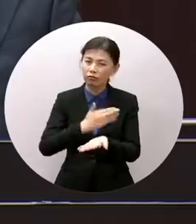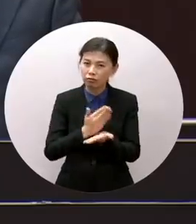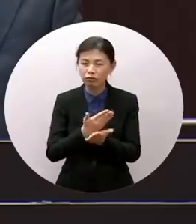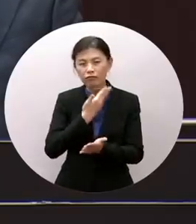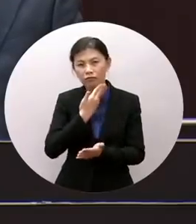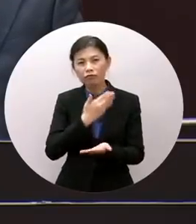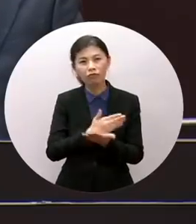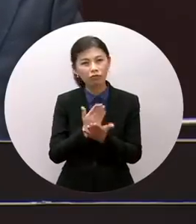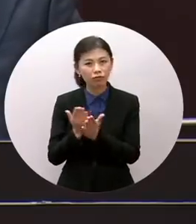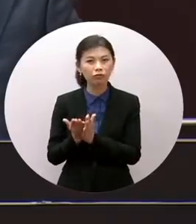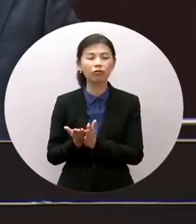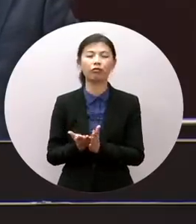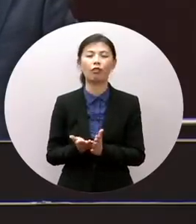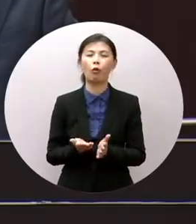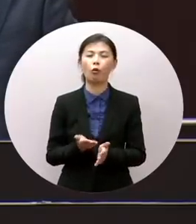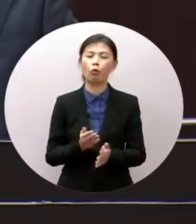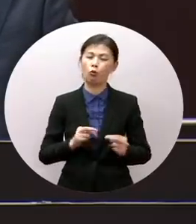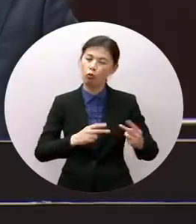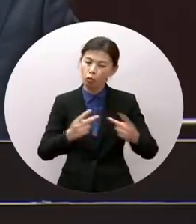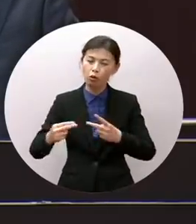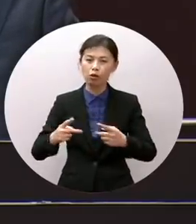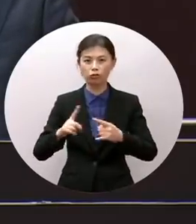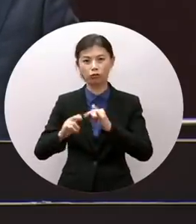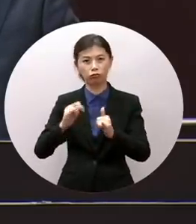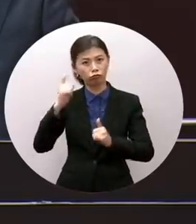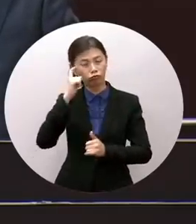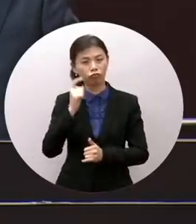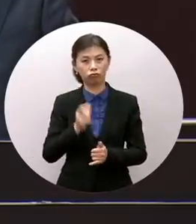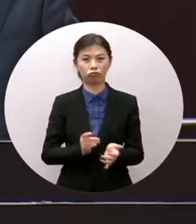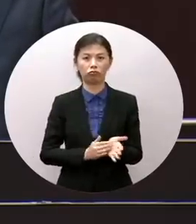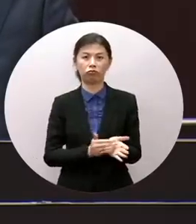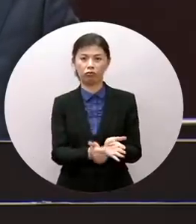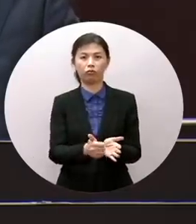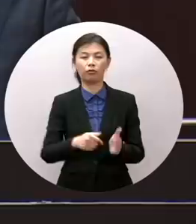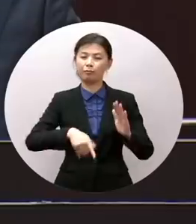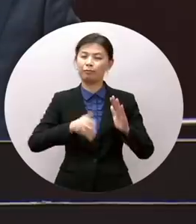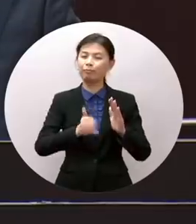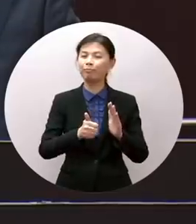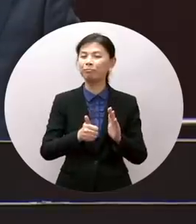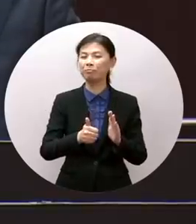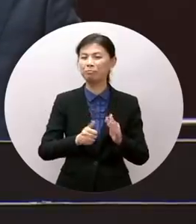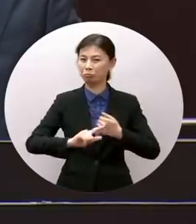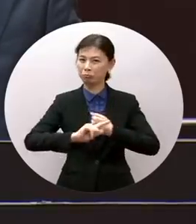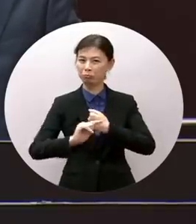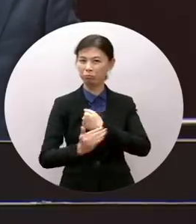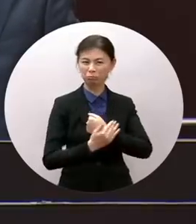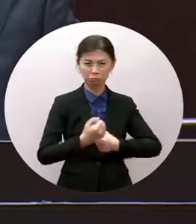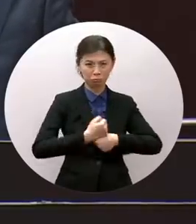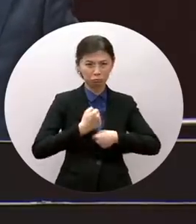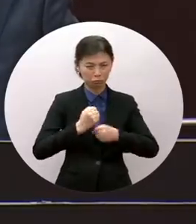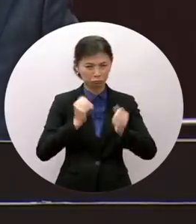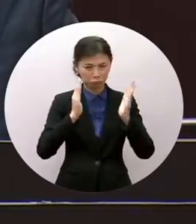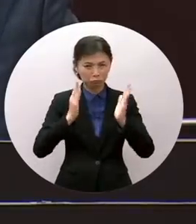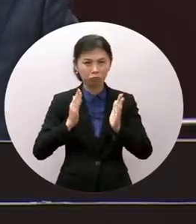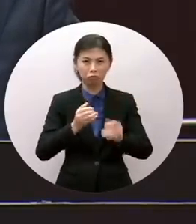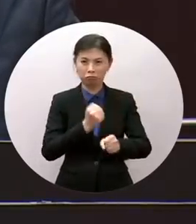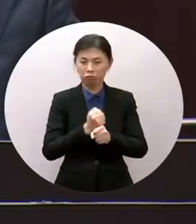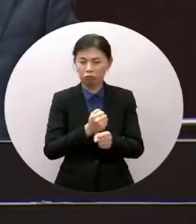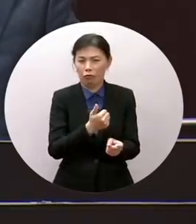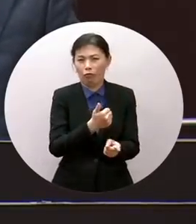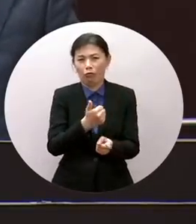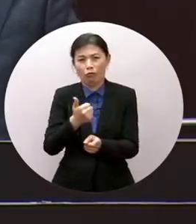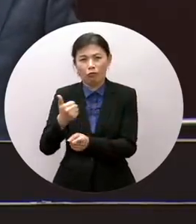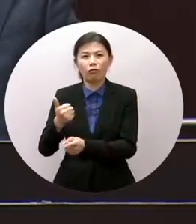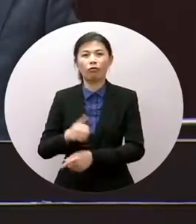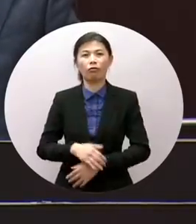福利，所以真侪民众大家拢是非常肯定咱院长你的这个效率。伫这吼，我先甲院长